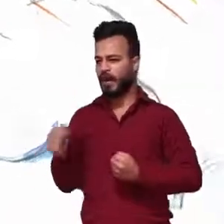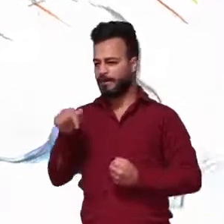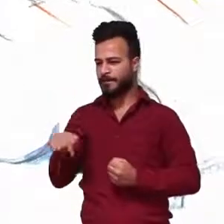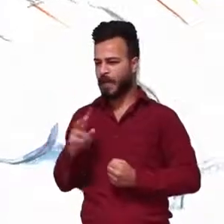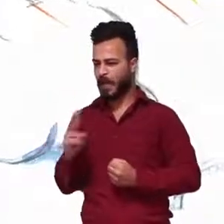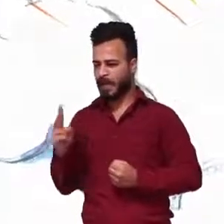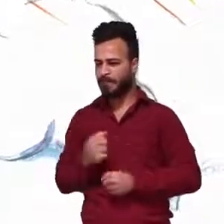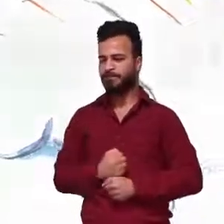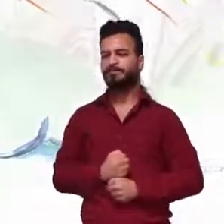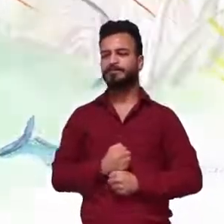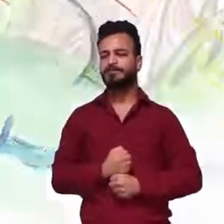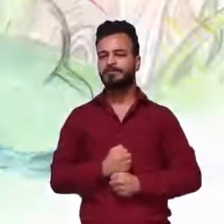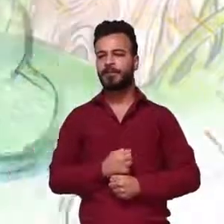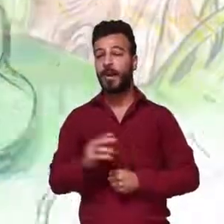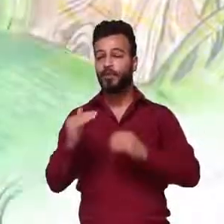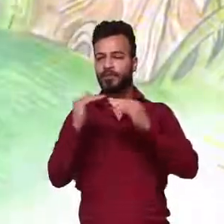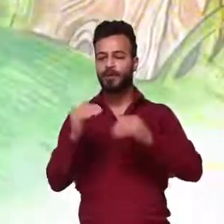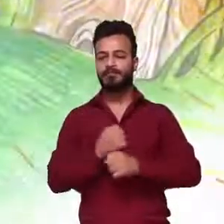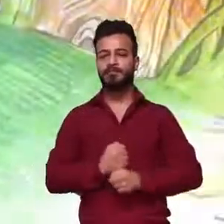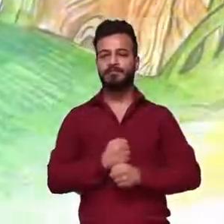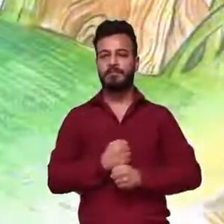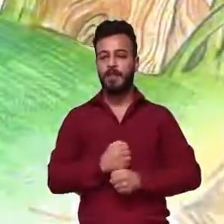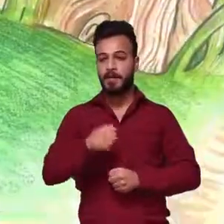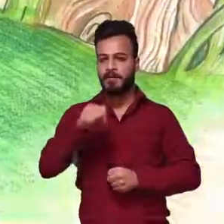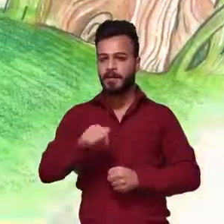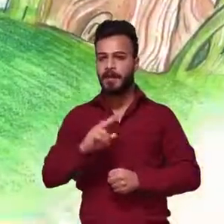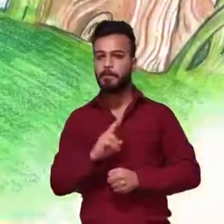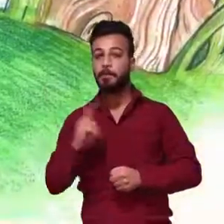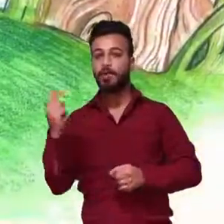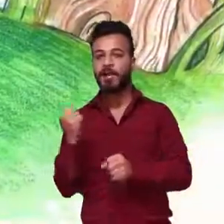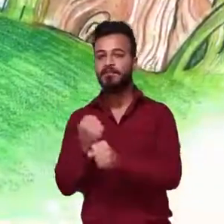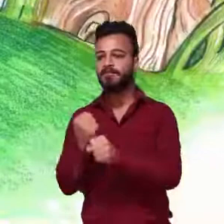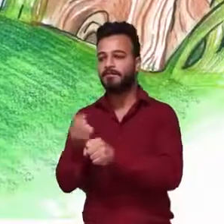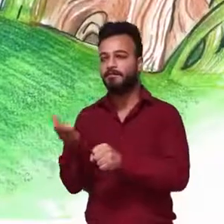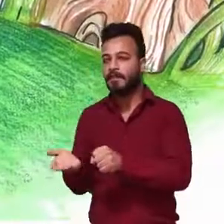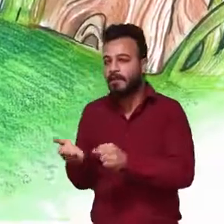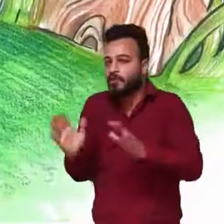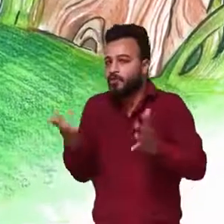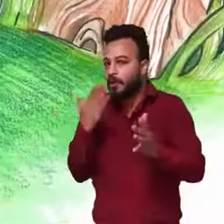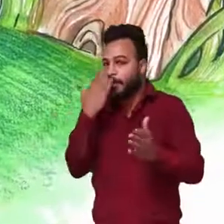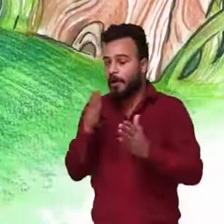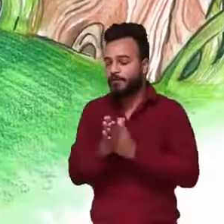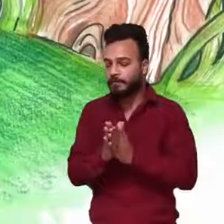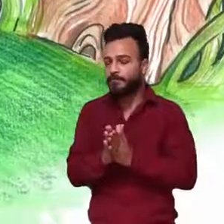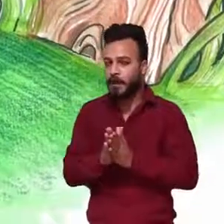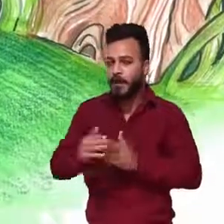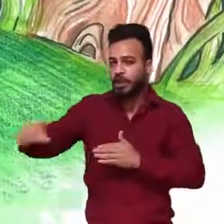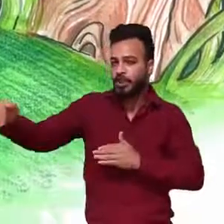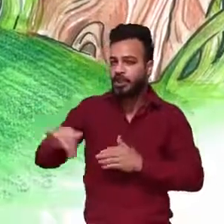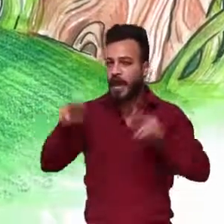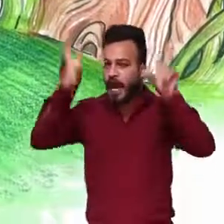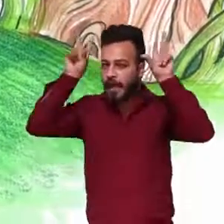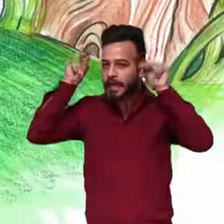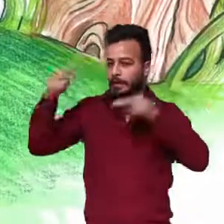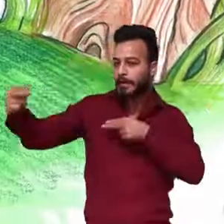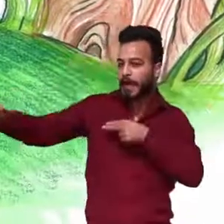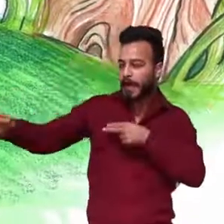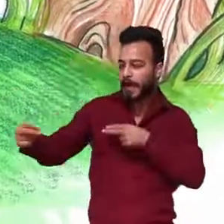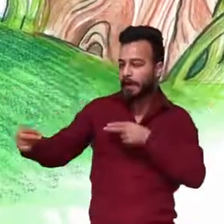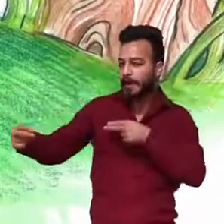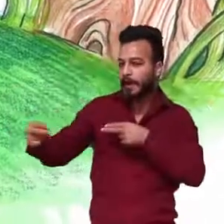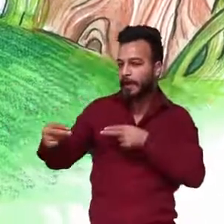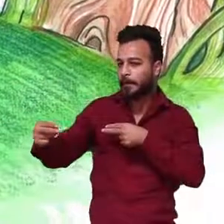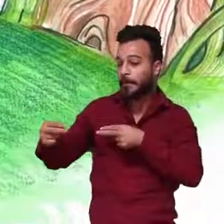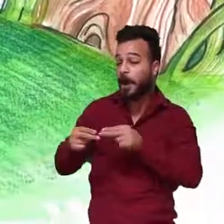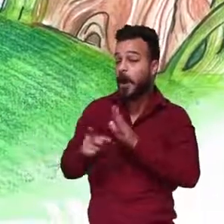الأرض أو السماء، حدث أمر غير متوقع. اقترب أرنب من الفزاعة عامر.